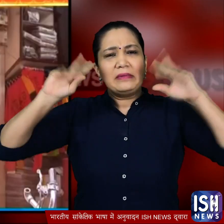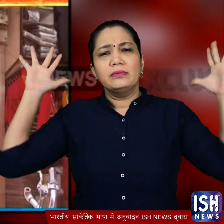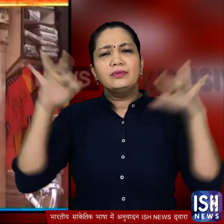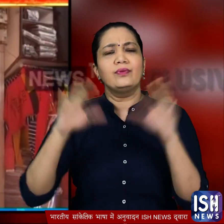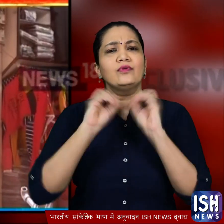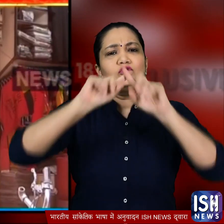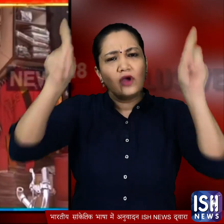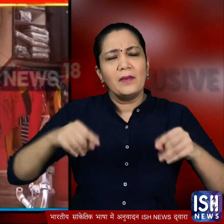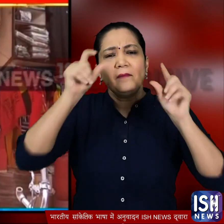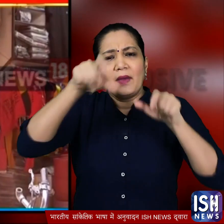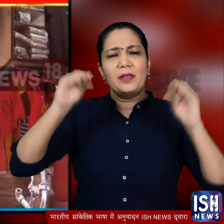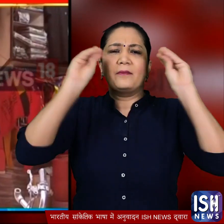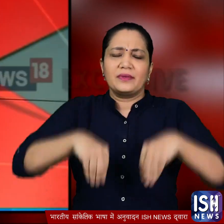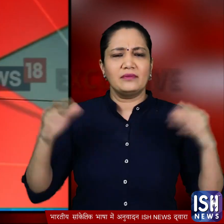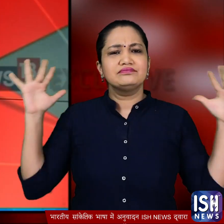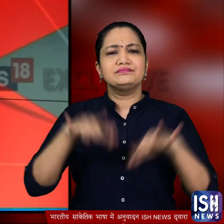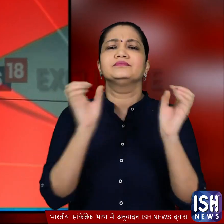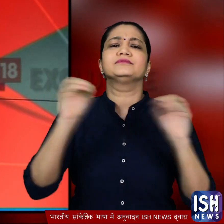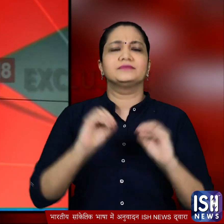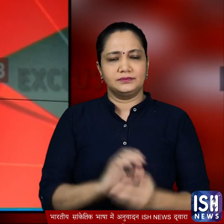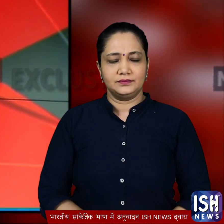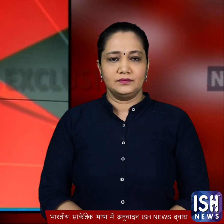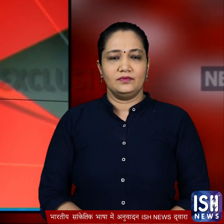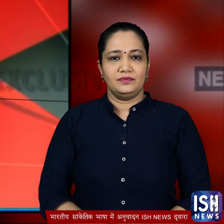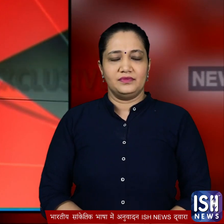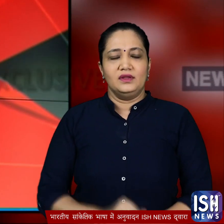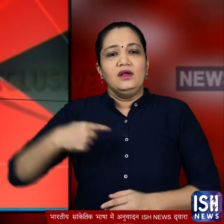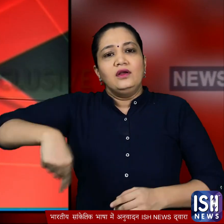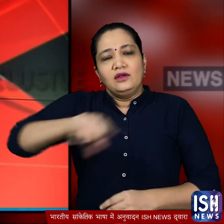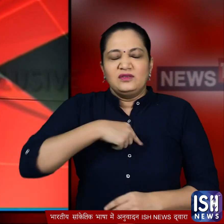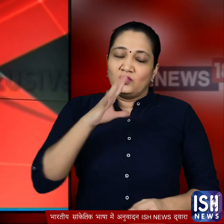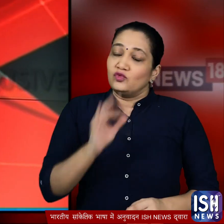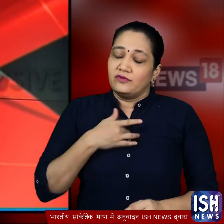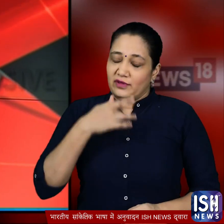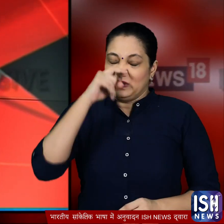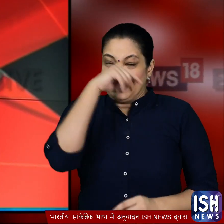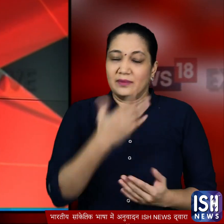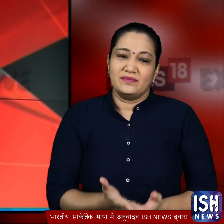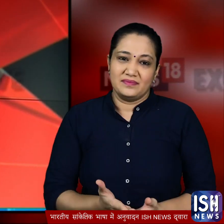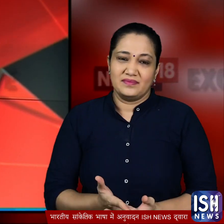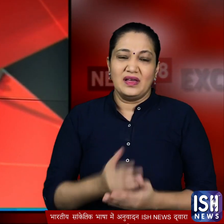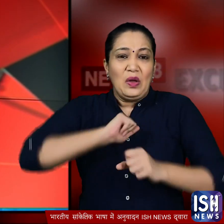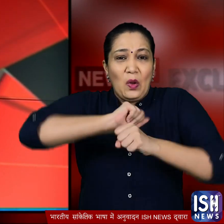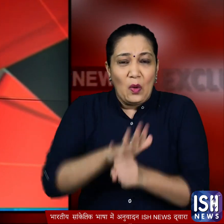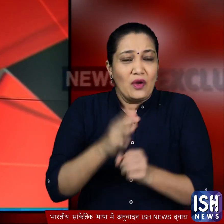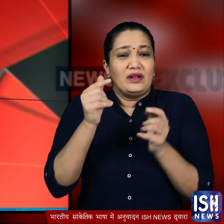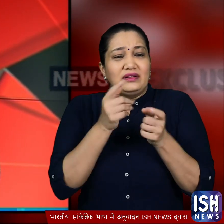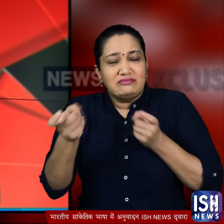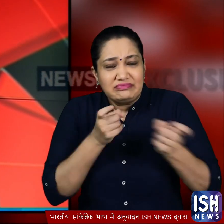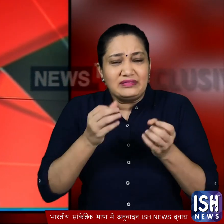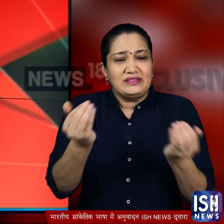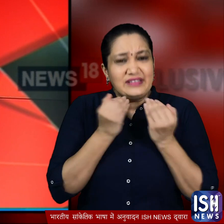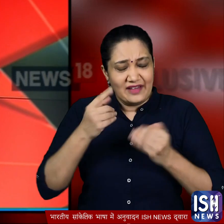के बावजूद कम लोग ही वहां पहुंचे। सौभाग्य की बात यह कि ये हम सबके लिए शर्म की बात है कि हमें महामारी से बचाने के लिए